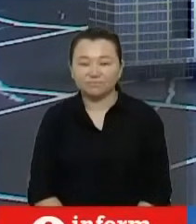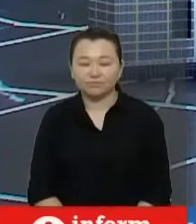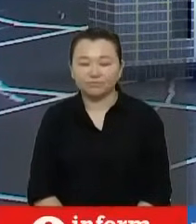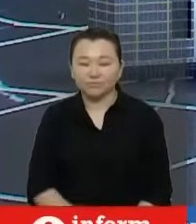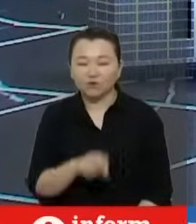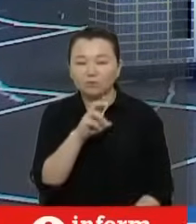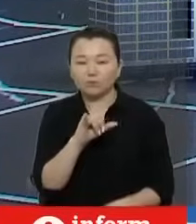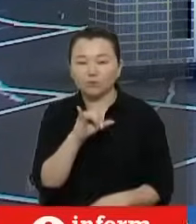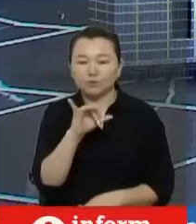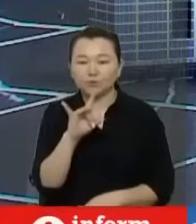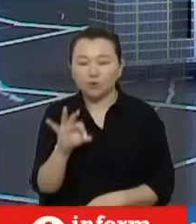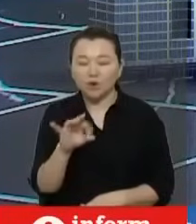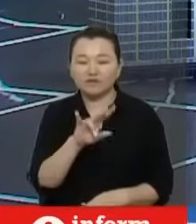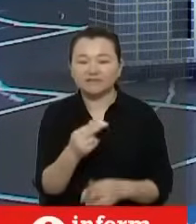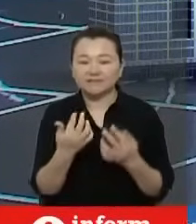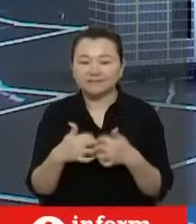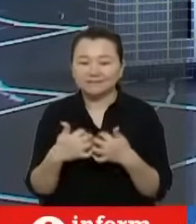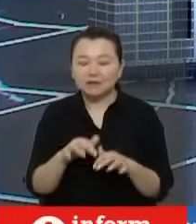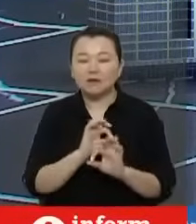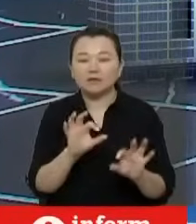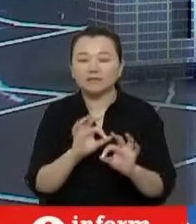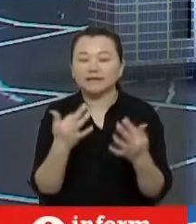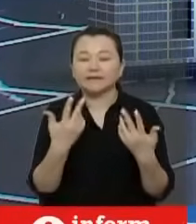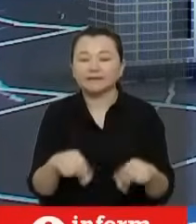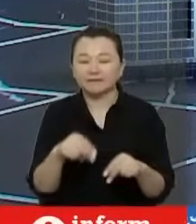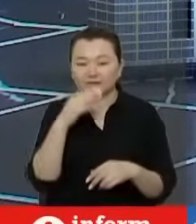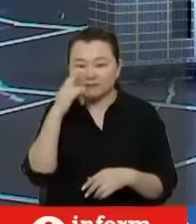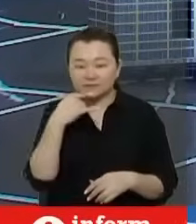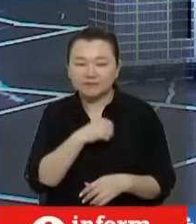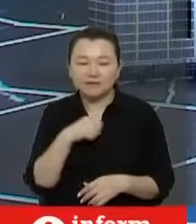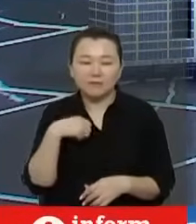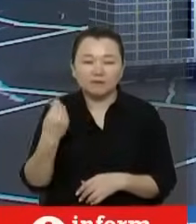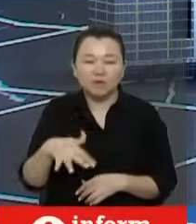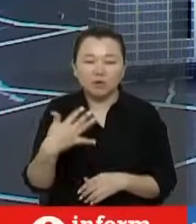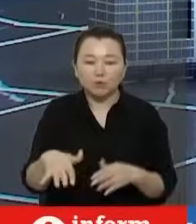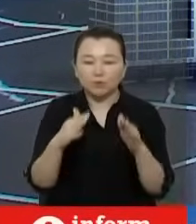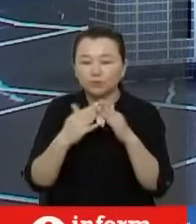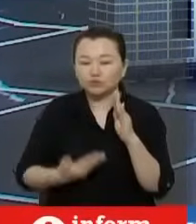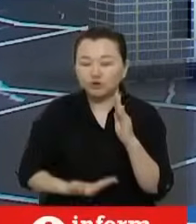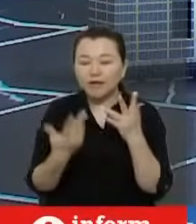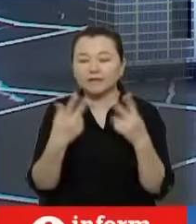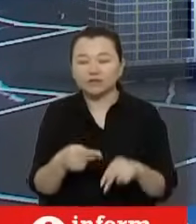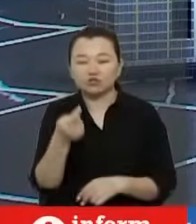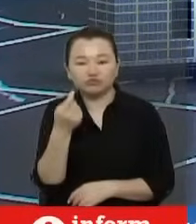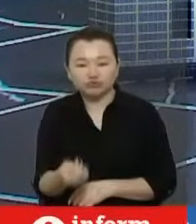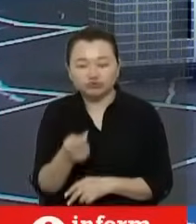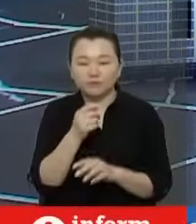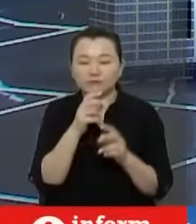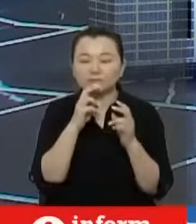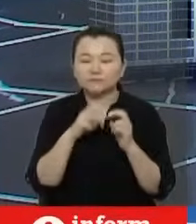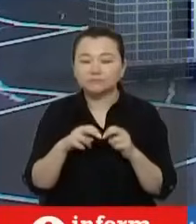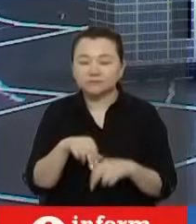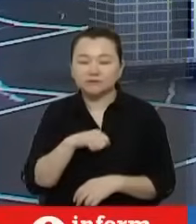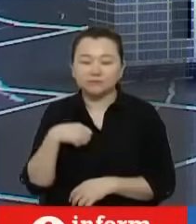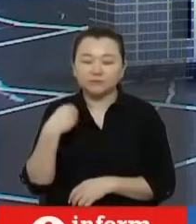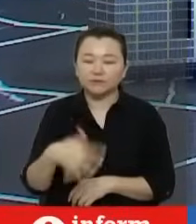В Бюро национальной статистики рассказали, где в Казахстане жилье самое дорогое, а где дешевое. По данным аналитиков, самые